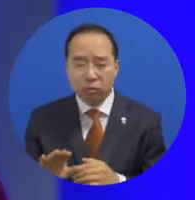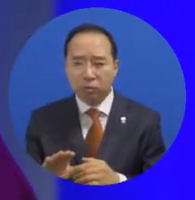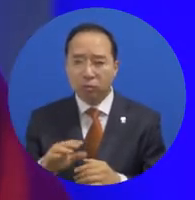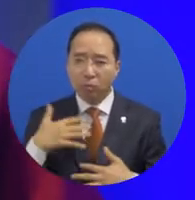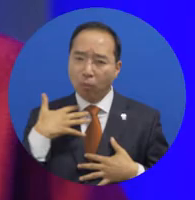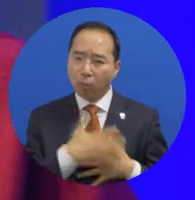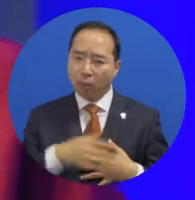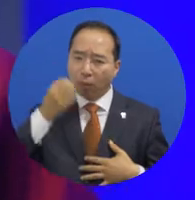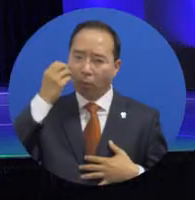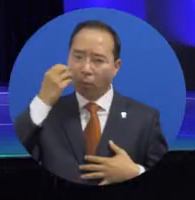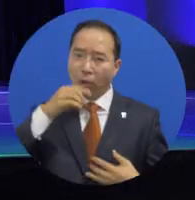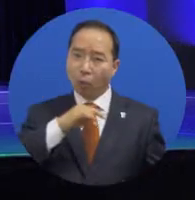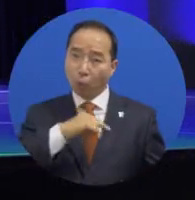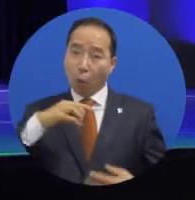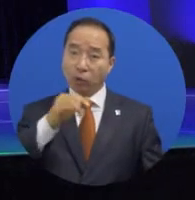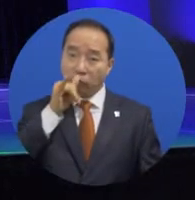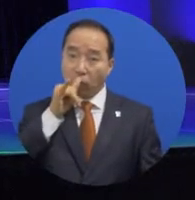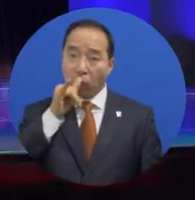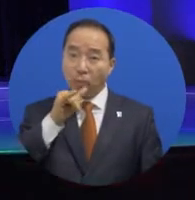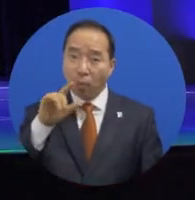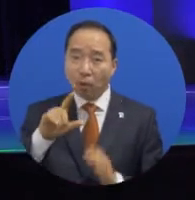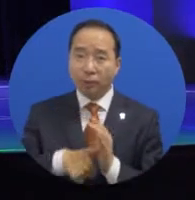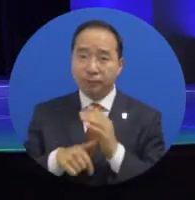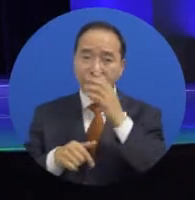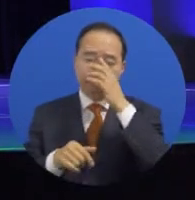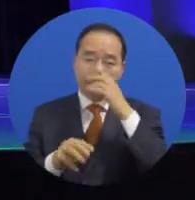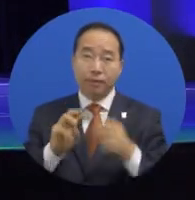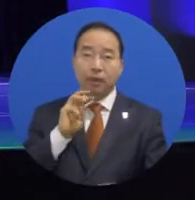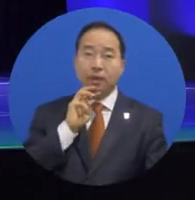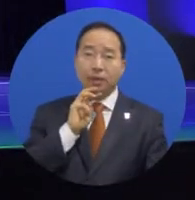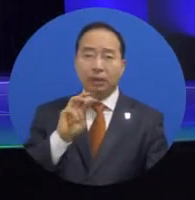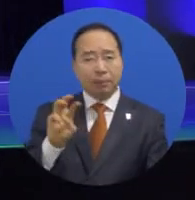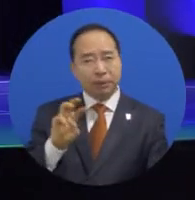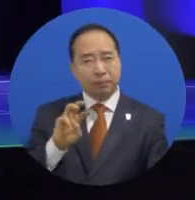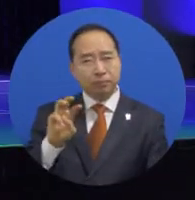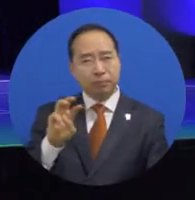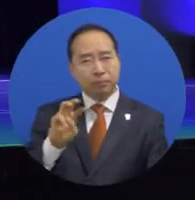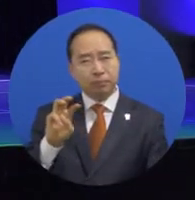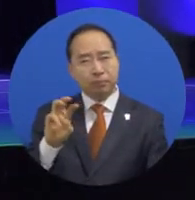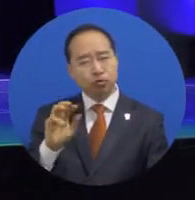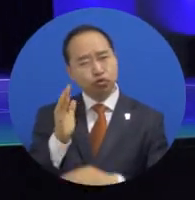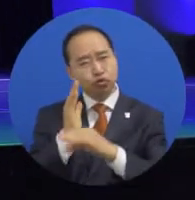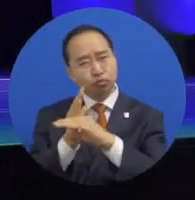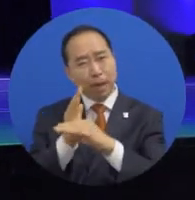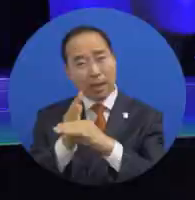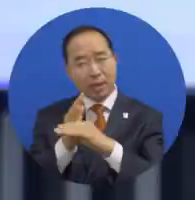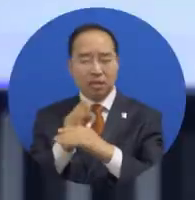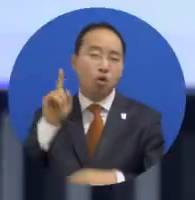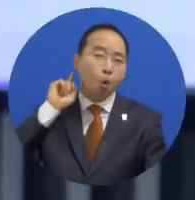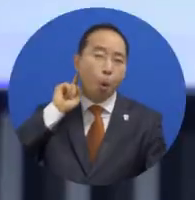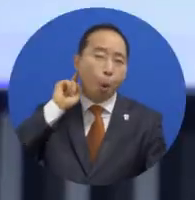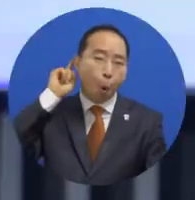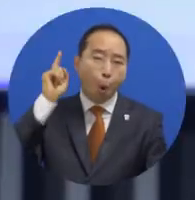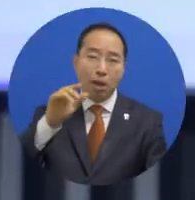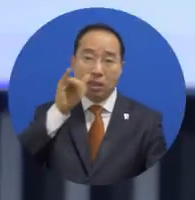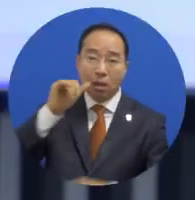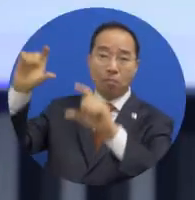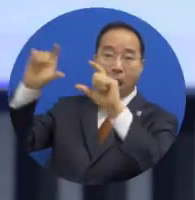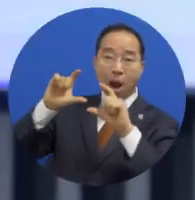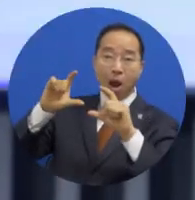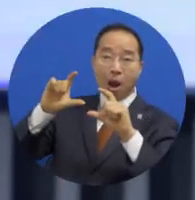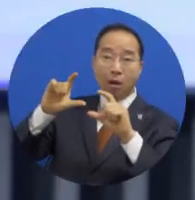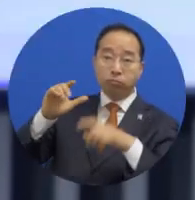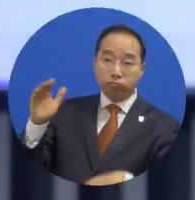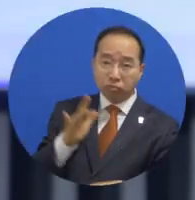왔어요. 뭐냐면 저는 이때 30대 중반에 고혈압 판정을 받았습니다. 이때부터 약을